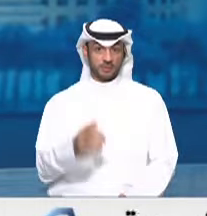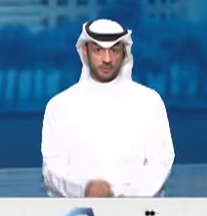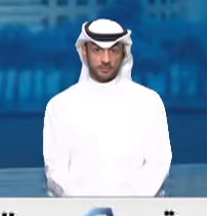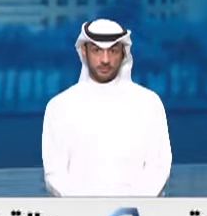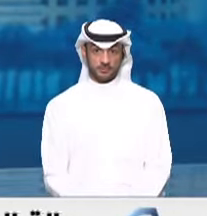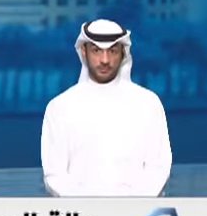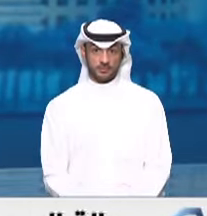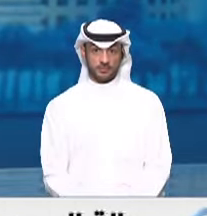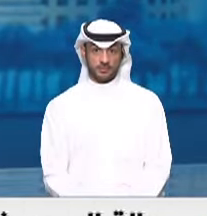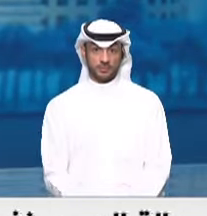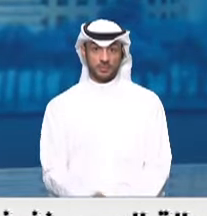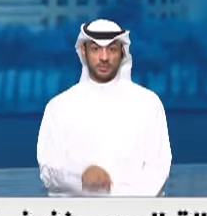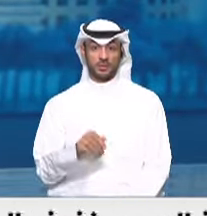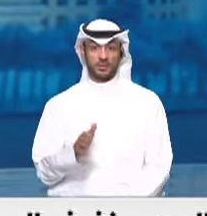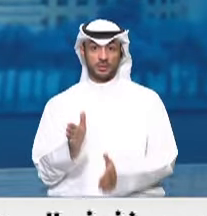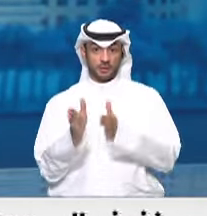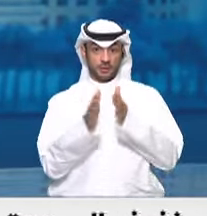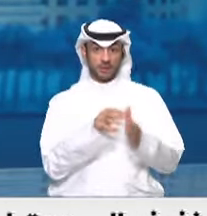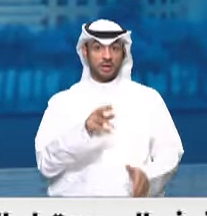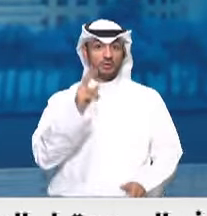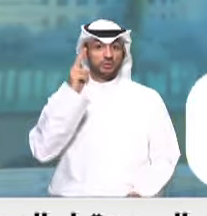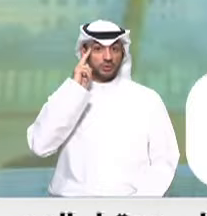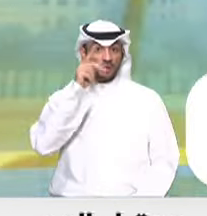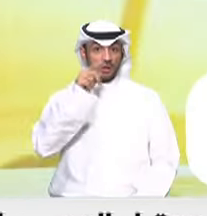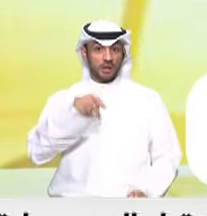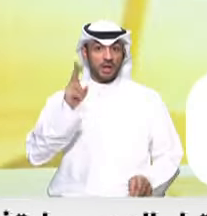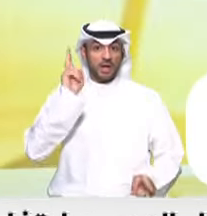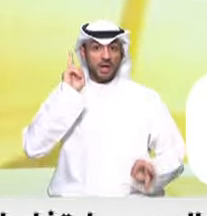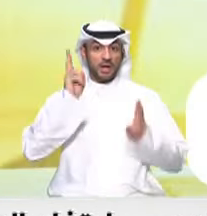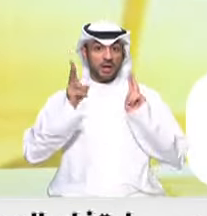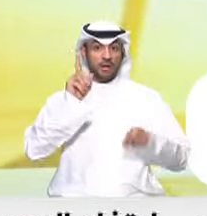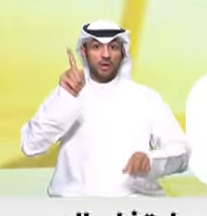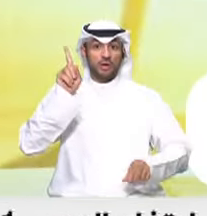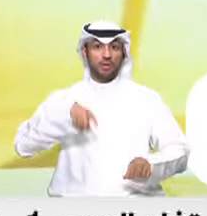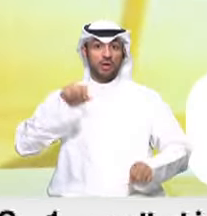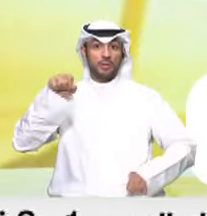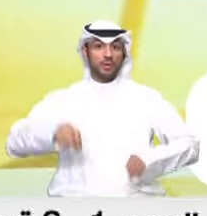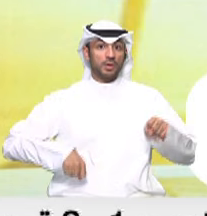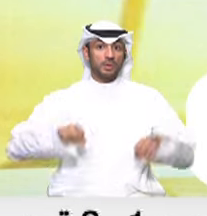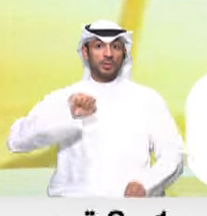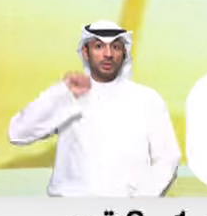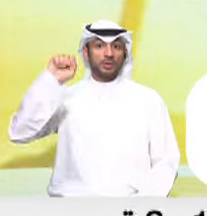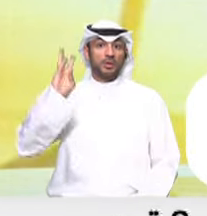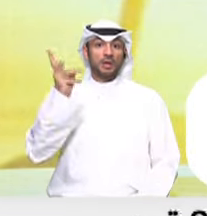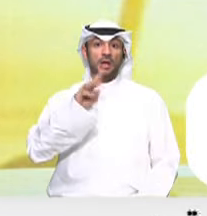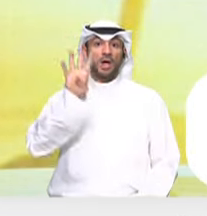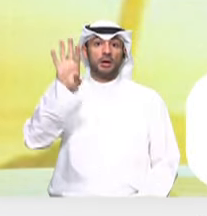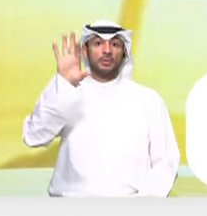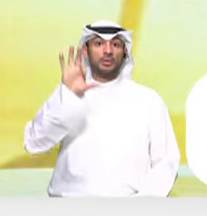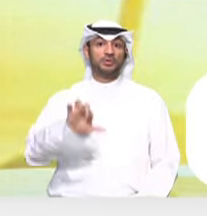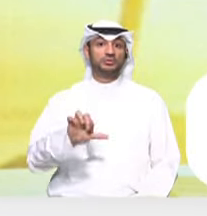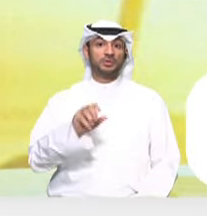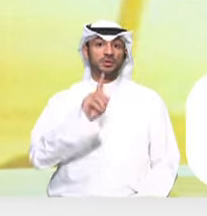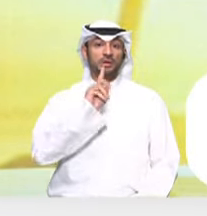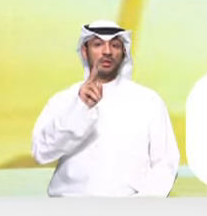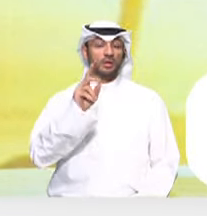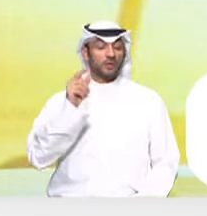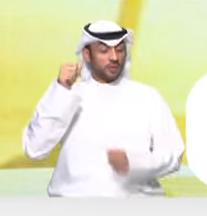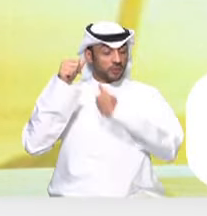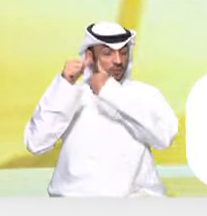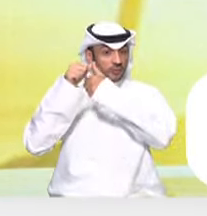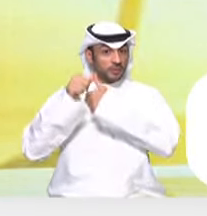احتفلت المملكة العربية السعودية الشقيقة بيومها الوطني 94 تخليدا